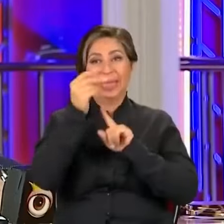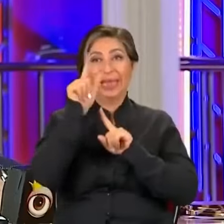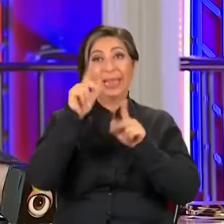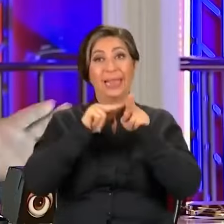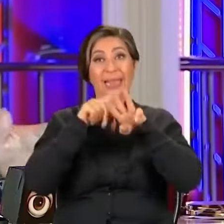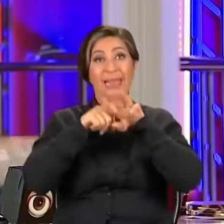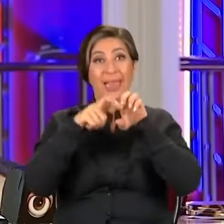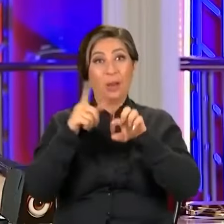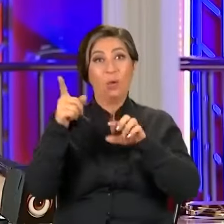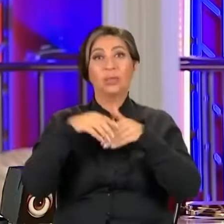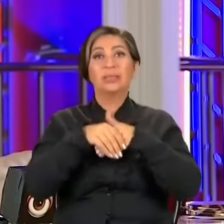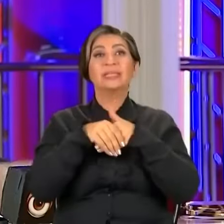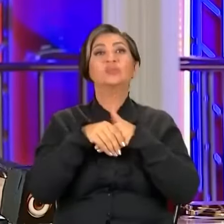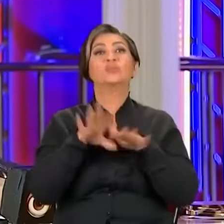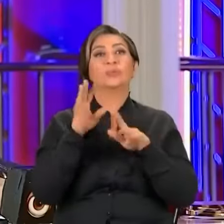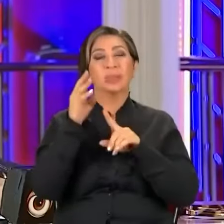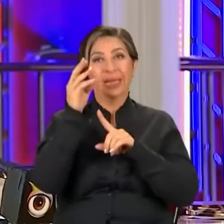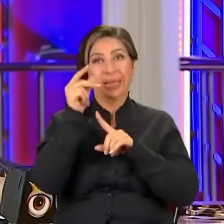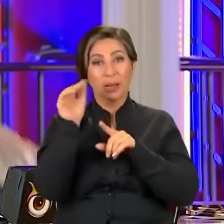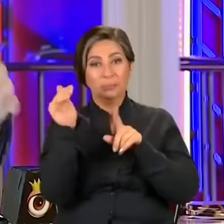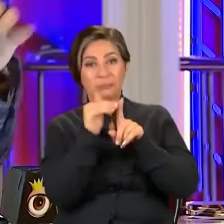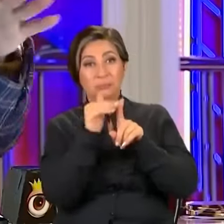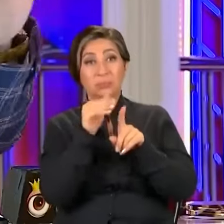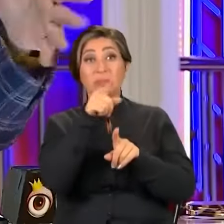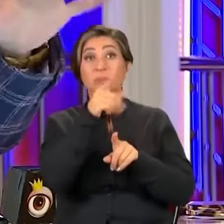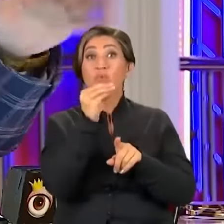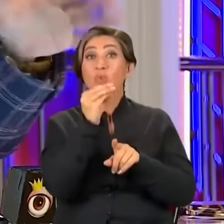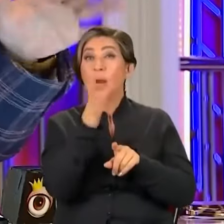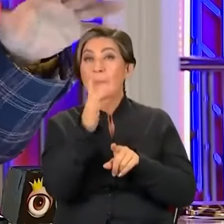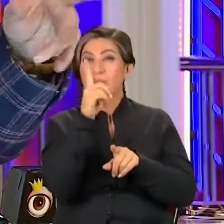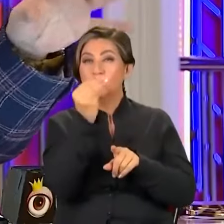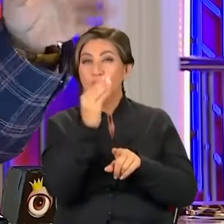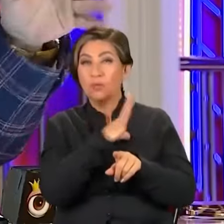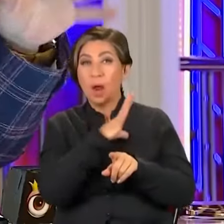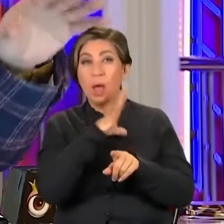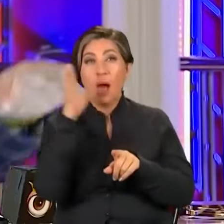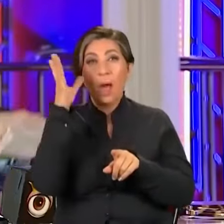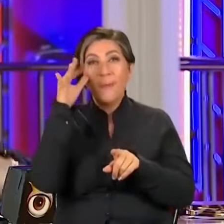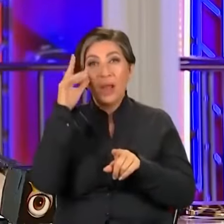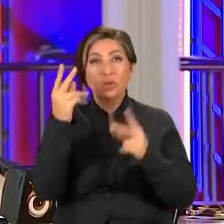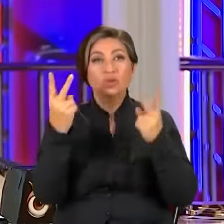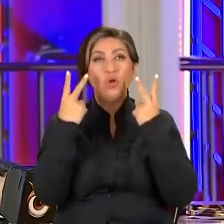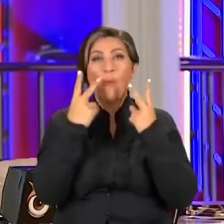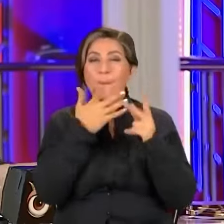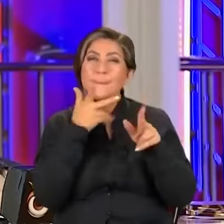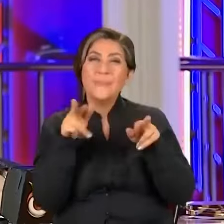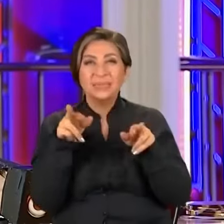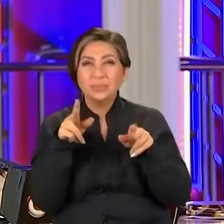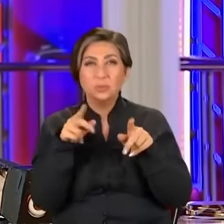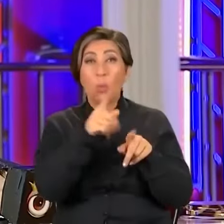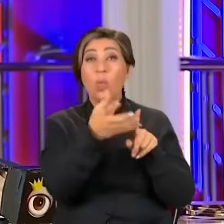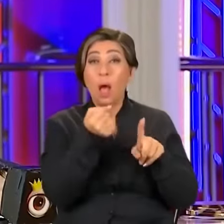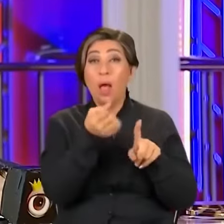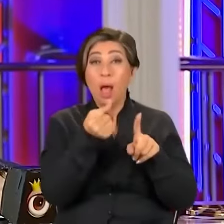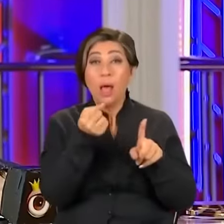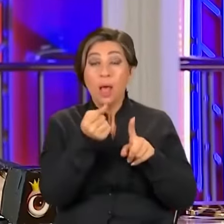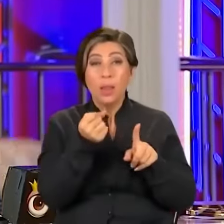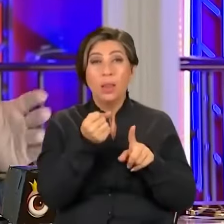İlker. Onunla da tanışmıyordum. İlker İnanoğlu ona söylemiş. Sende çok garip bir çocuk var. Amerikalı şovmenlere, talk showculara benziyor